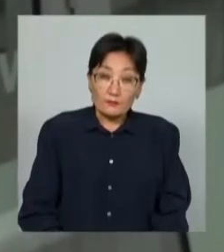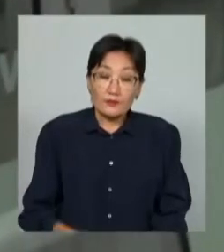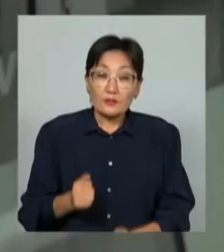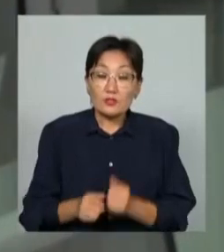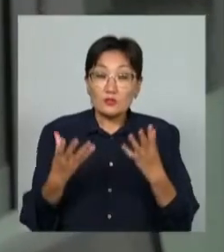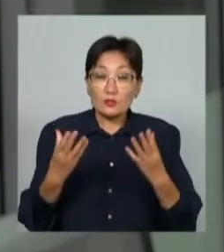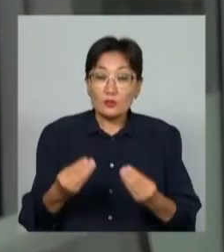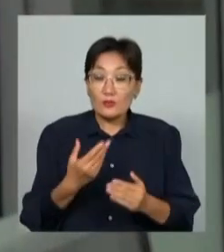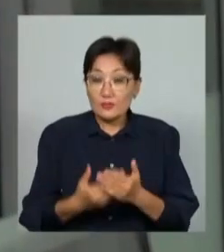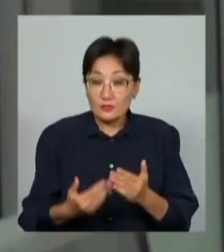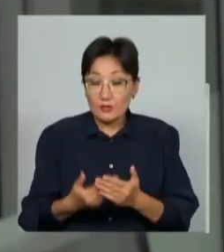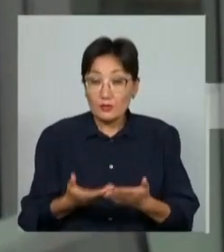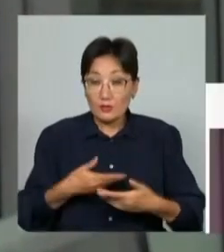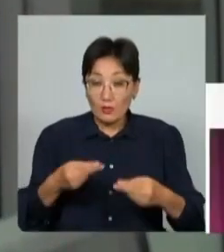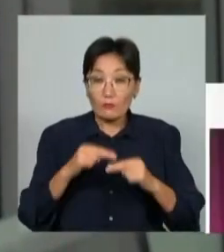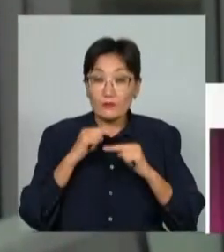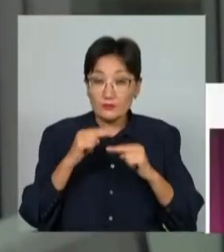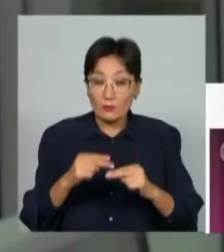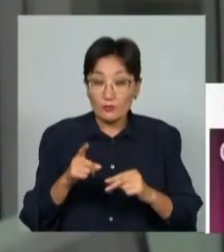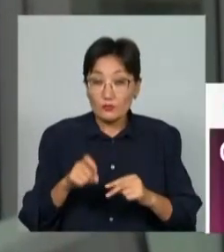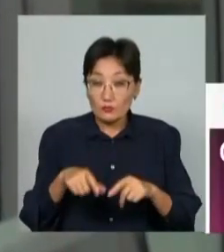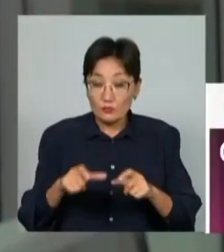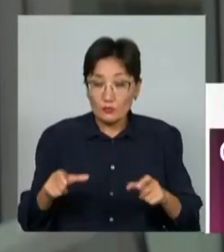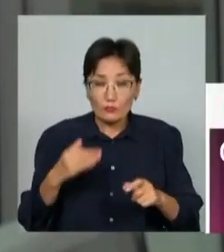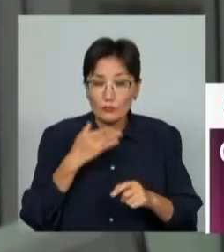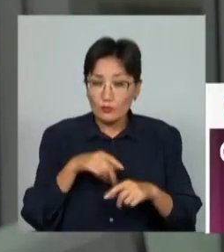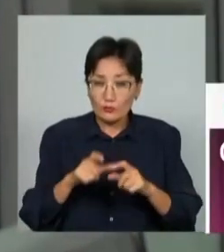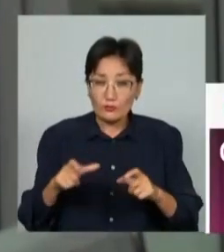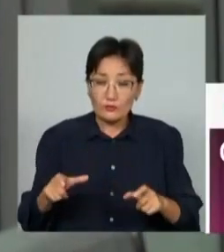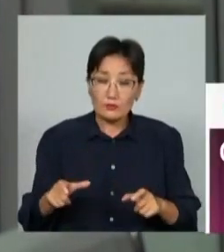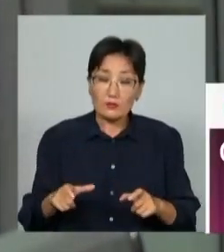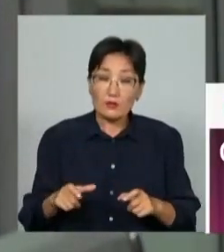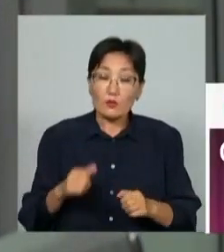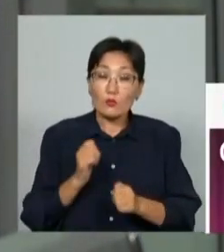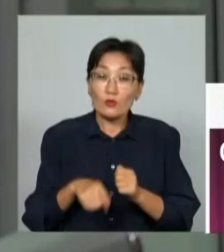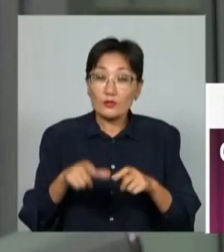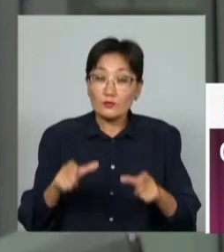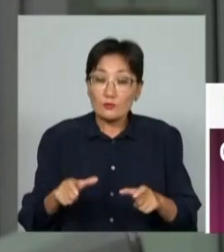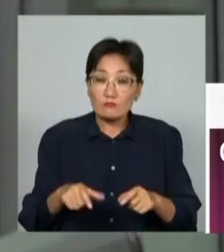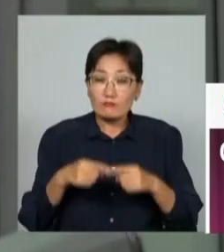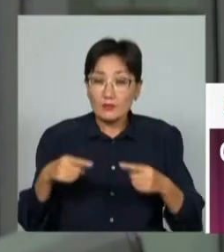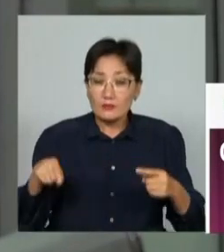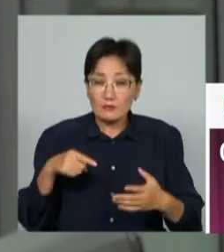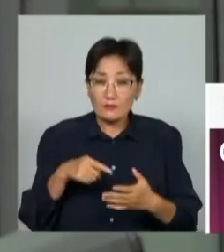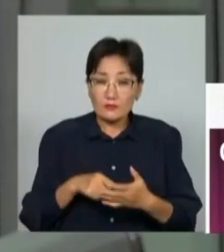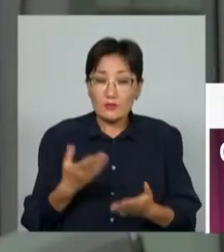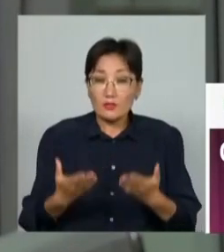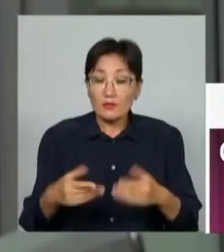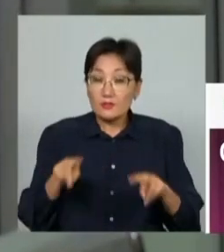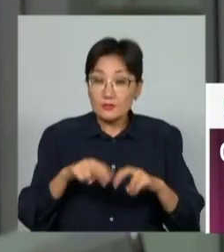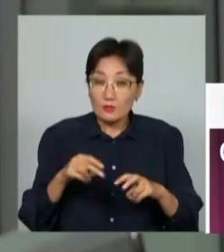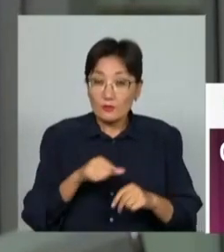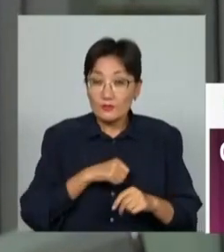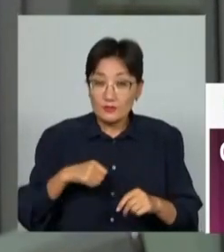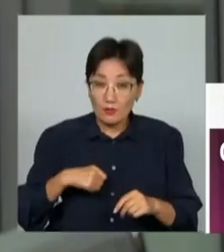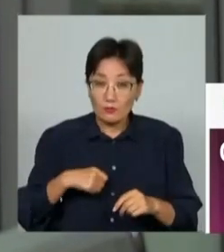Ежедневно за консультацией к нам обращаются сотни человек, сотни людей. У каждого абсолютно разный вопрос. Но если рассматривать